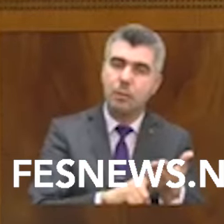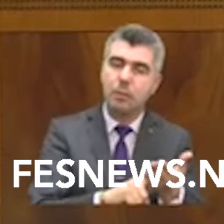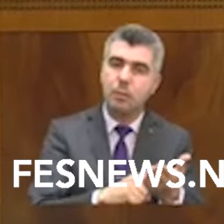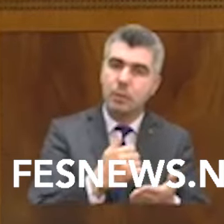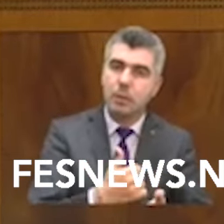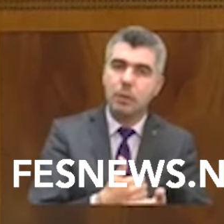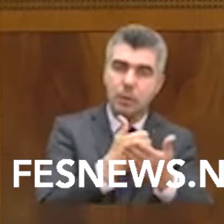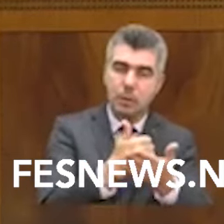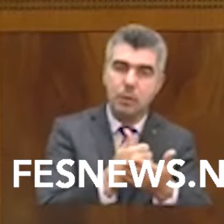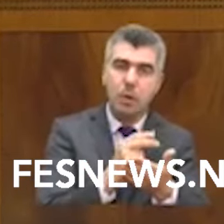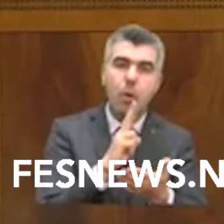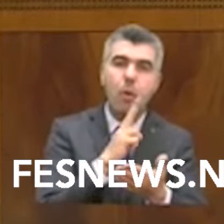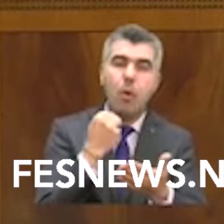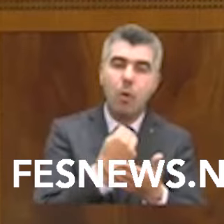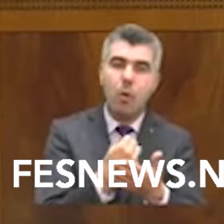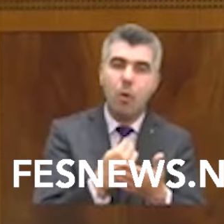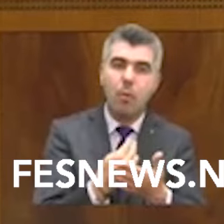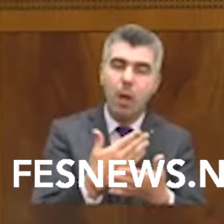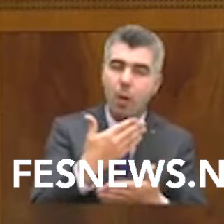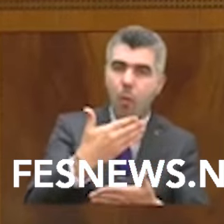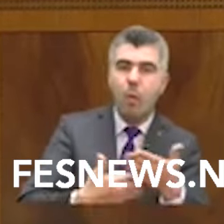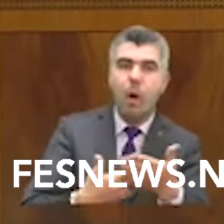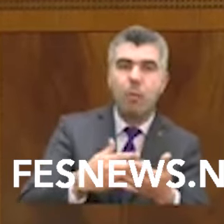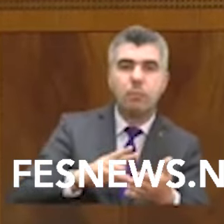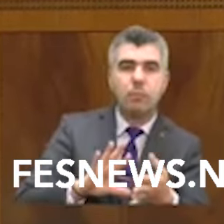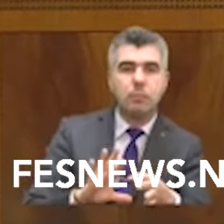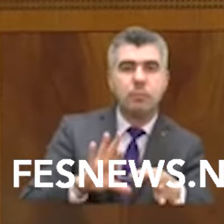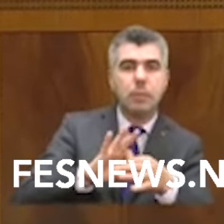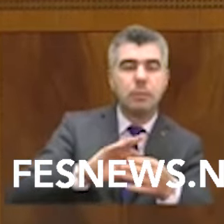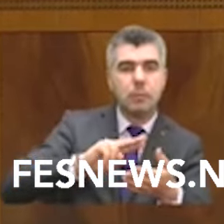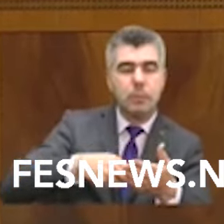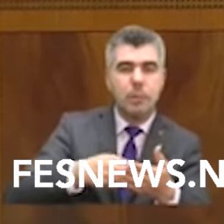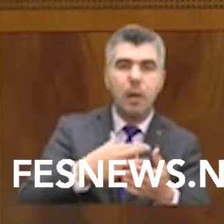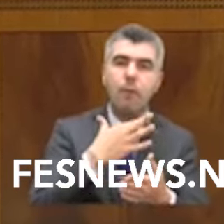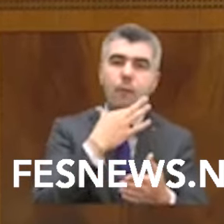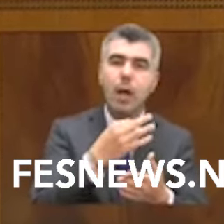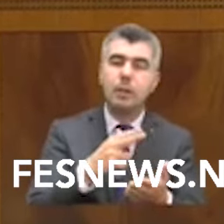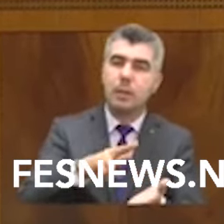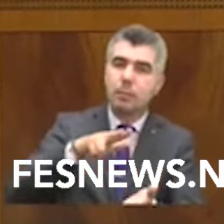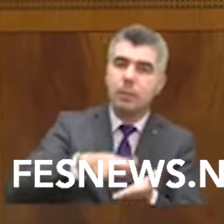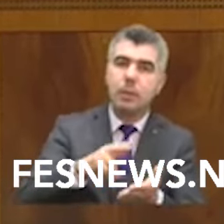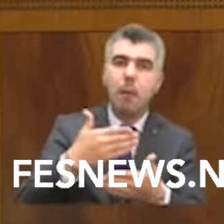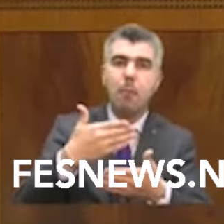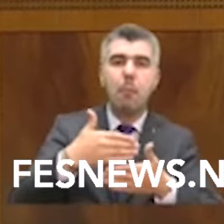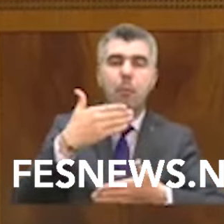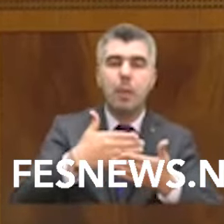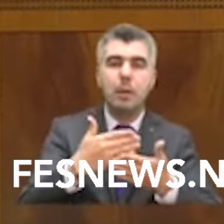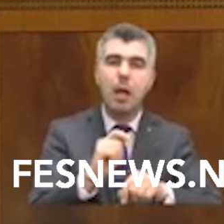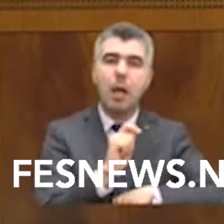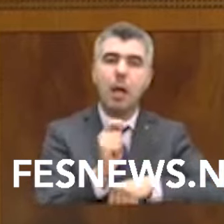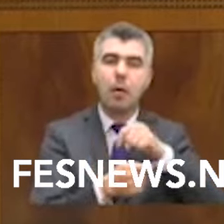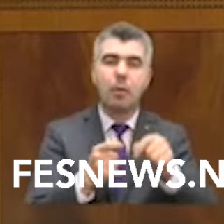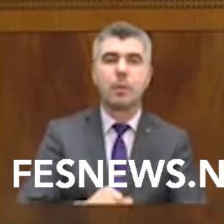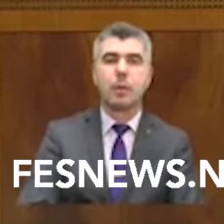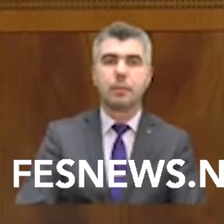الحكومة جابت واحد الدورية مشتركة ديال تبسيط مسطرة الترخيص بالبناء في الوسط